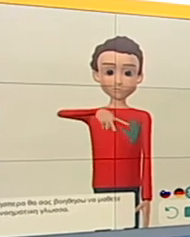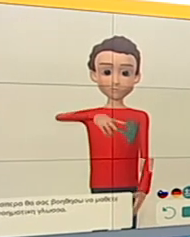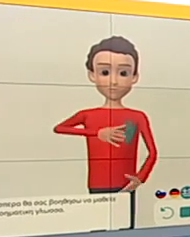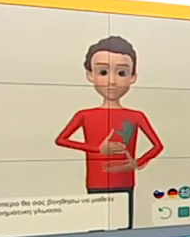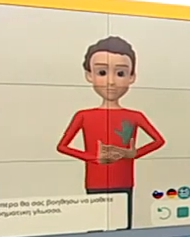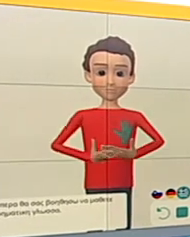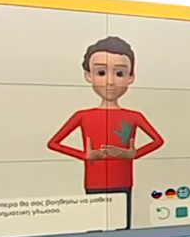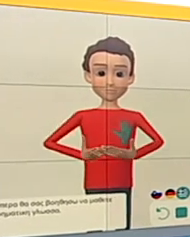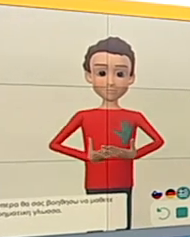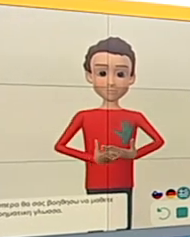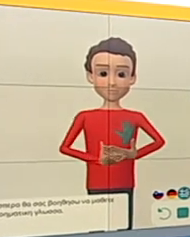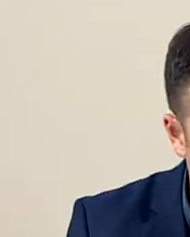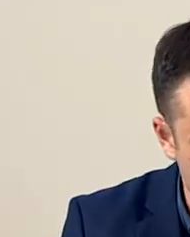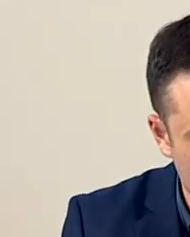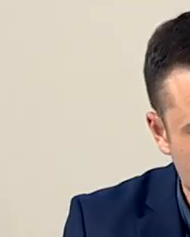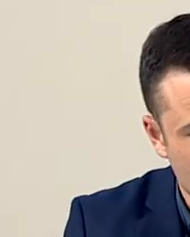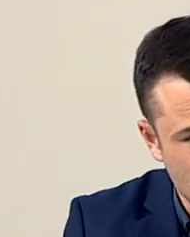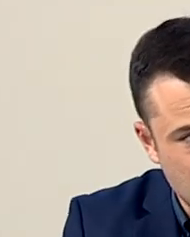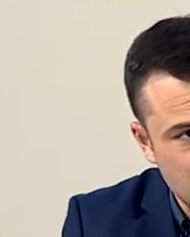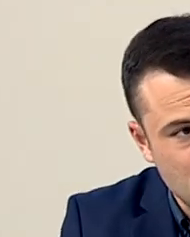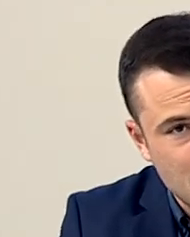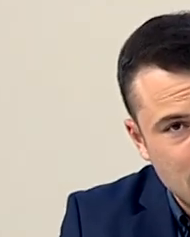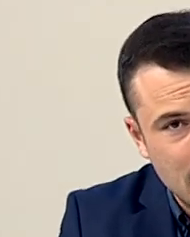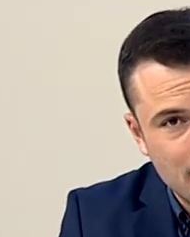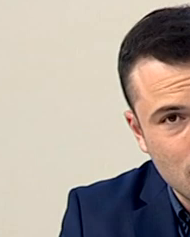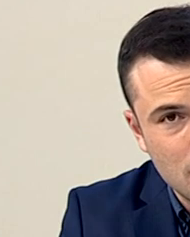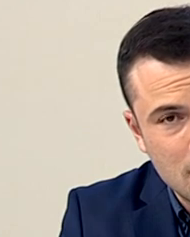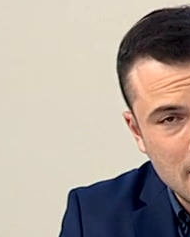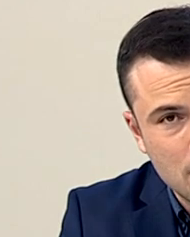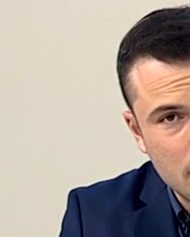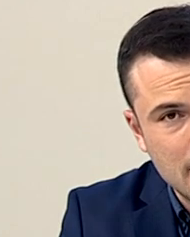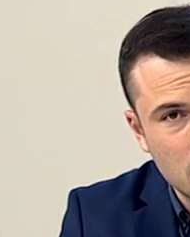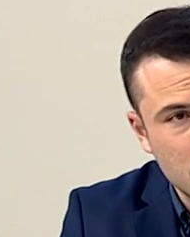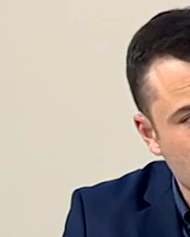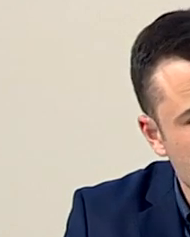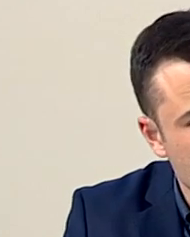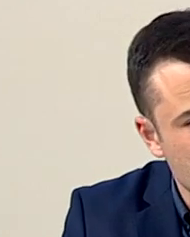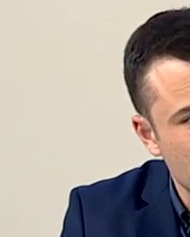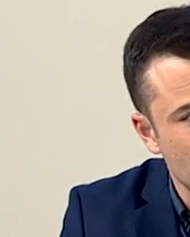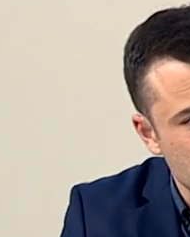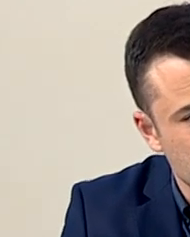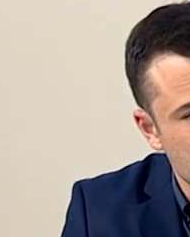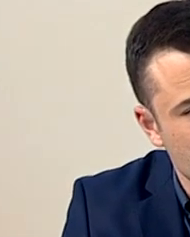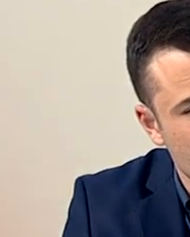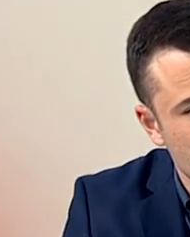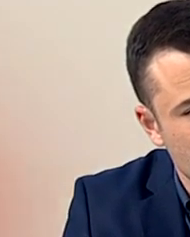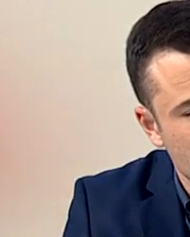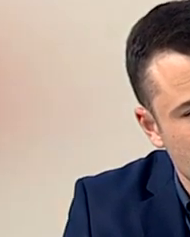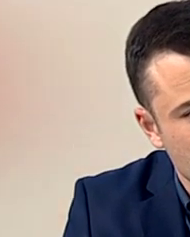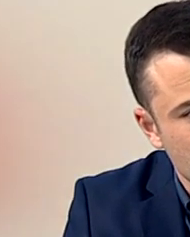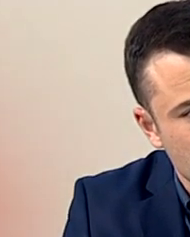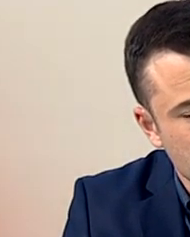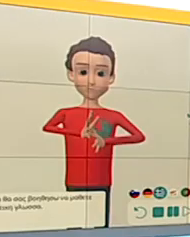Δυσκολίες, η αλήθεια είναι που δεν τις έχουμε σκεφτεί εμείς. Ακριβώς. Σωστά. Ναι. Αλλά αφορούν με ένα πολύ μεγάλο μέρος της κοινωνίας μας και των